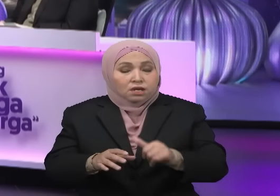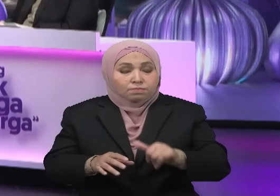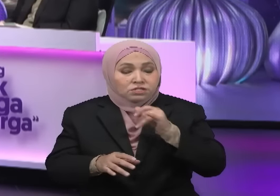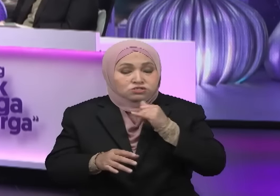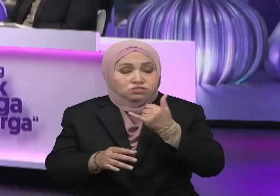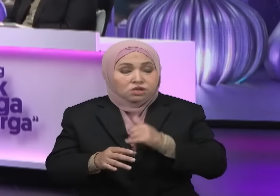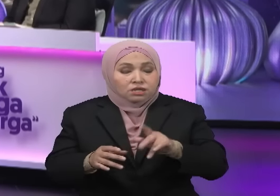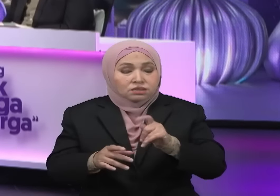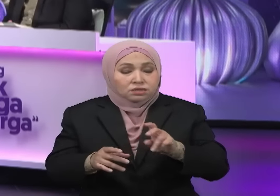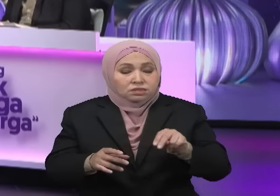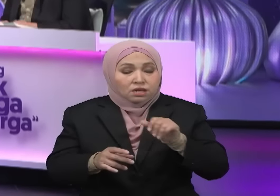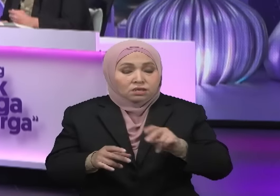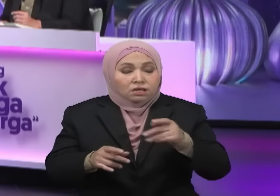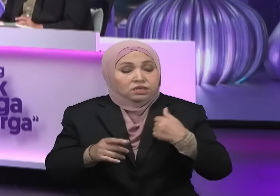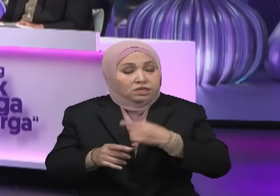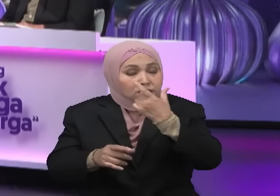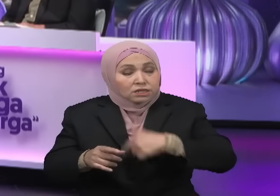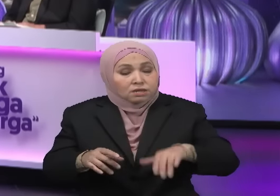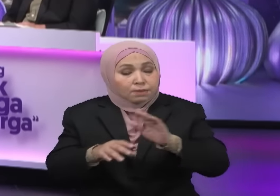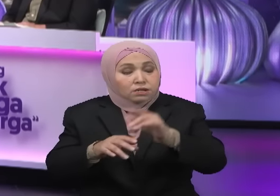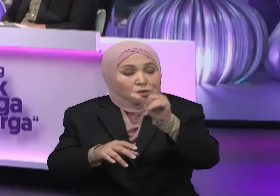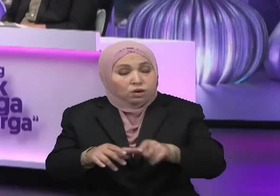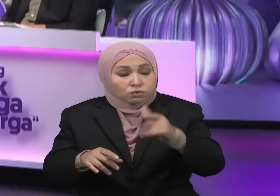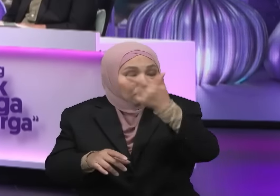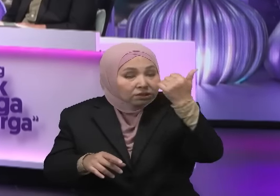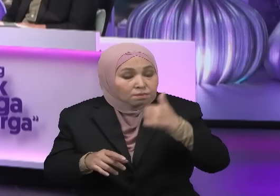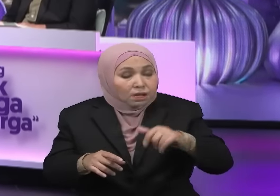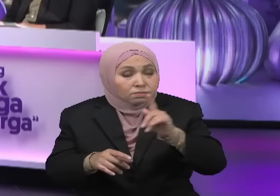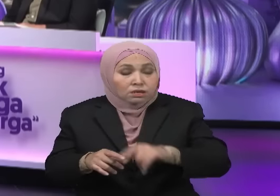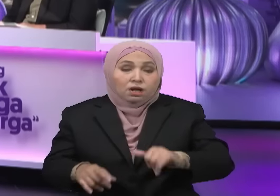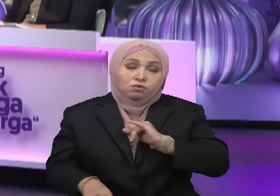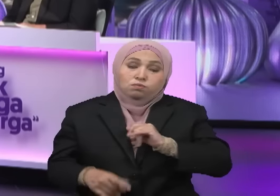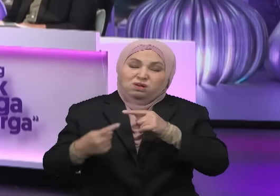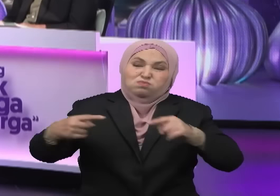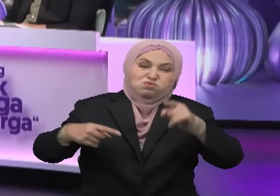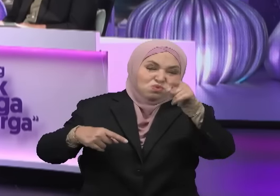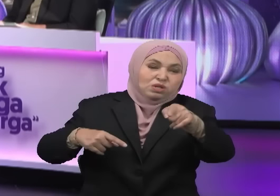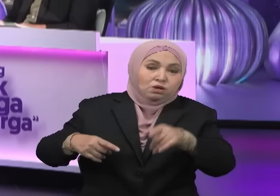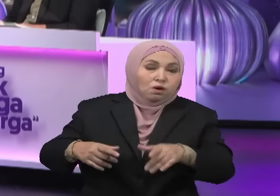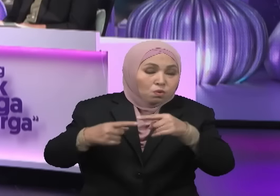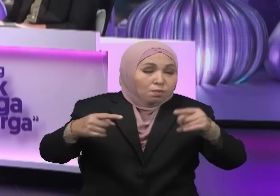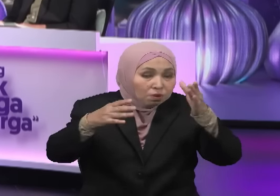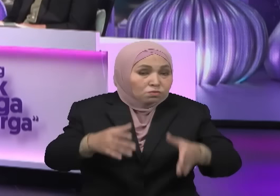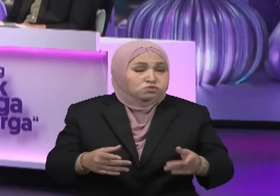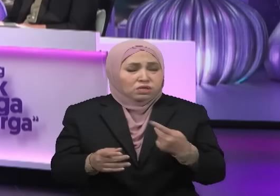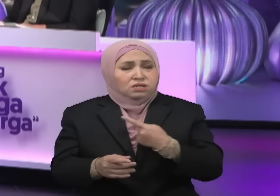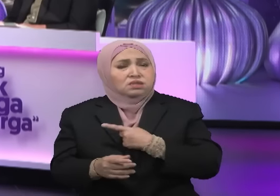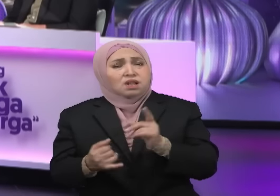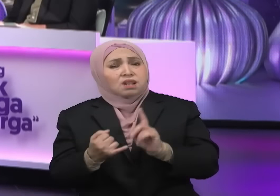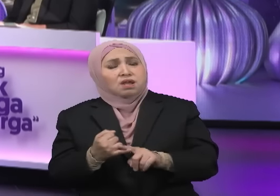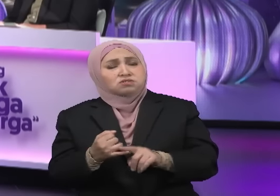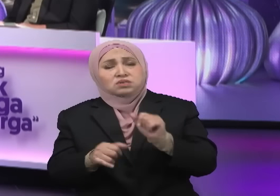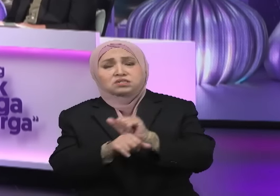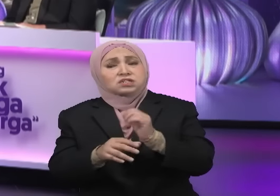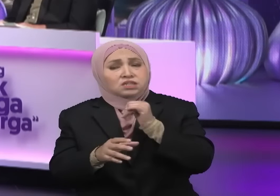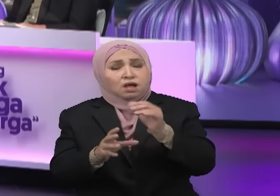mensyaitankan diri kita kepada orang tu. Ya? Menyebabkan kita kata, okey, aku bermusuh dengan kau. Lepas tu orang tu bermusuh dengan kita. Akhirnya kerja